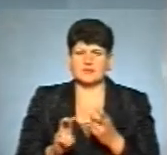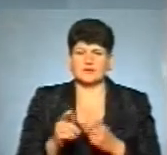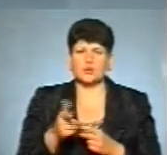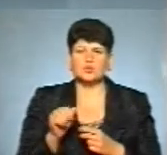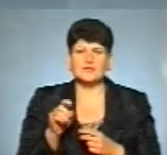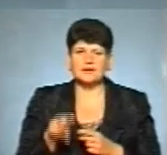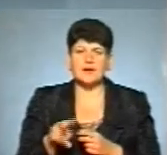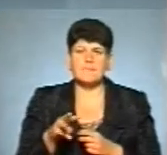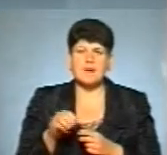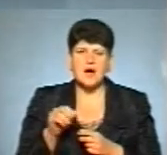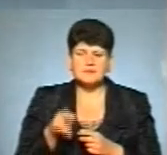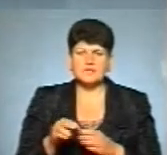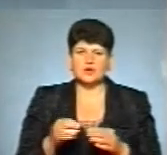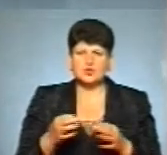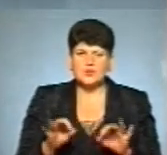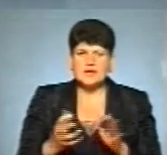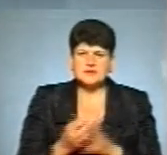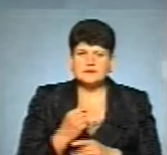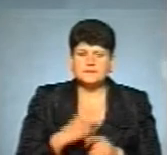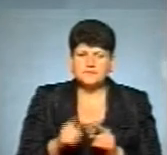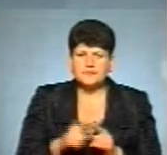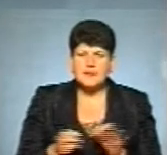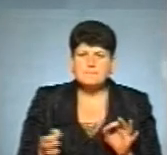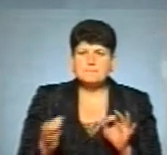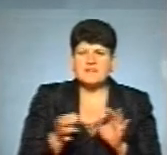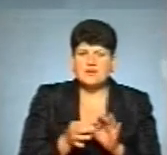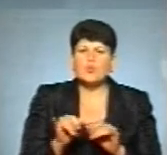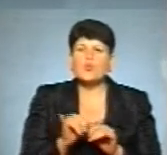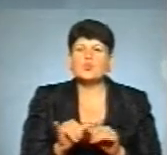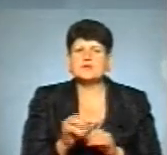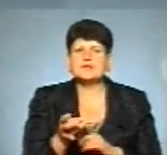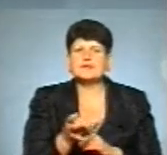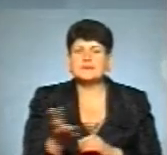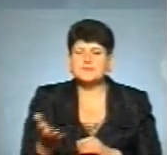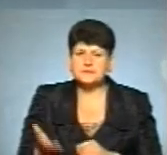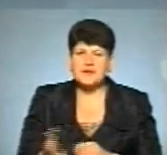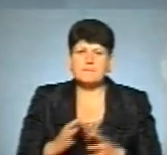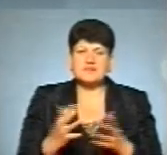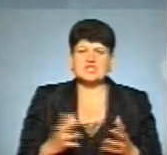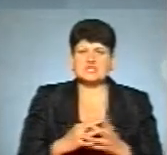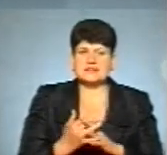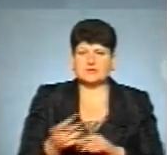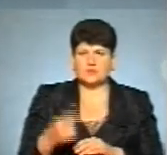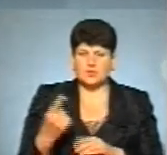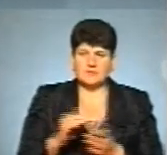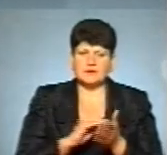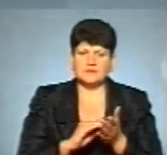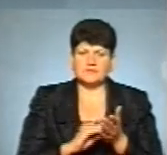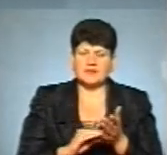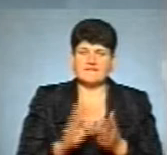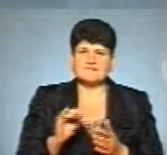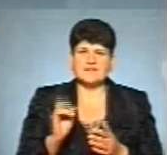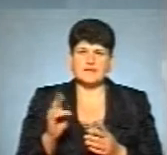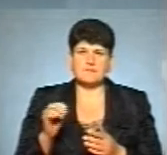Maps дозволяє дуже швидко знайти, навіть з прив'язочкою, куди потрібно. Більшість сіл Тернопільщини, вони прописані в